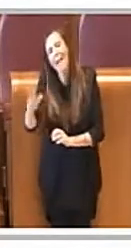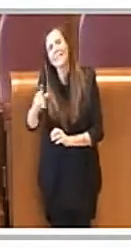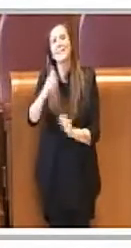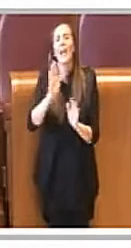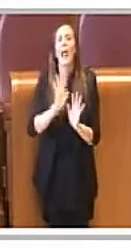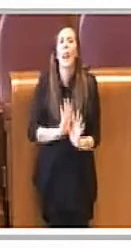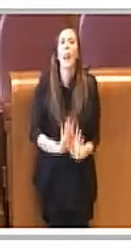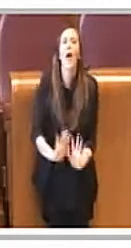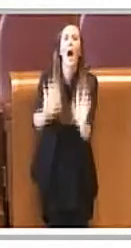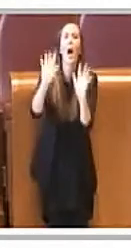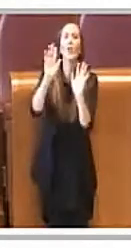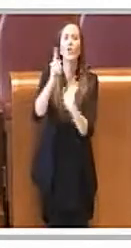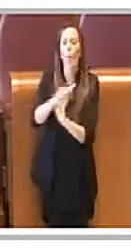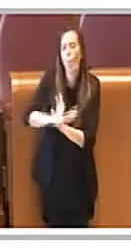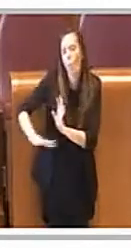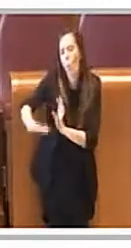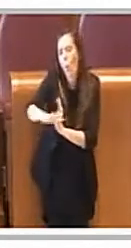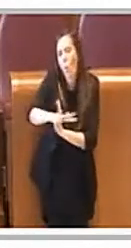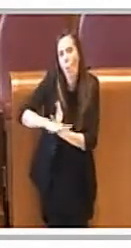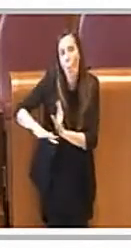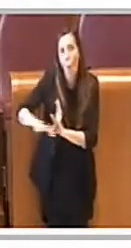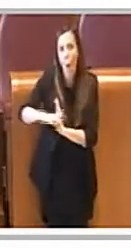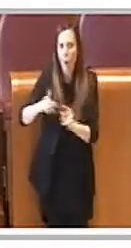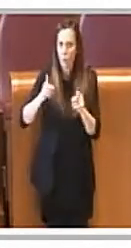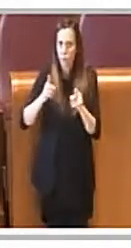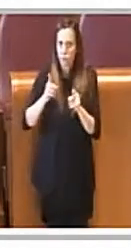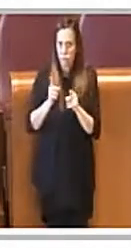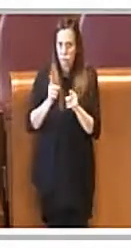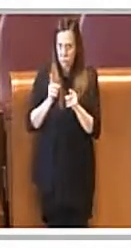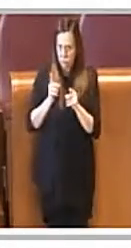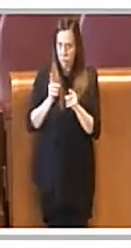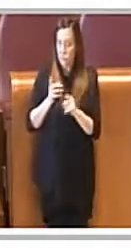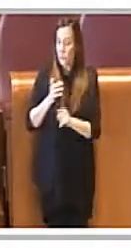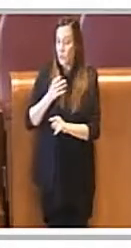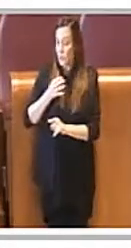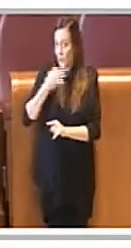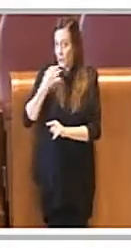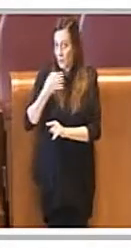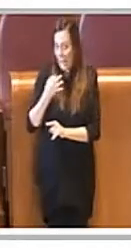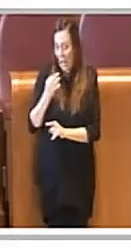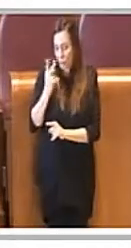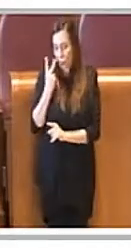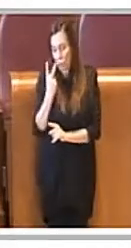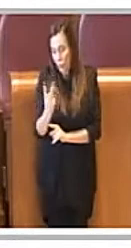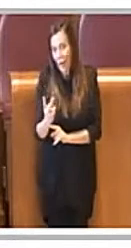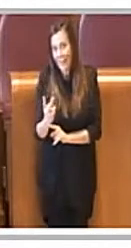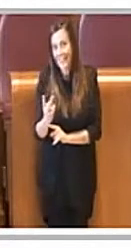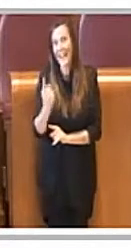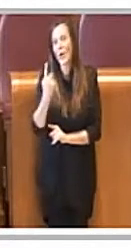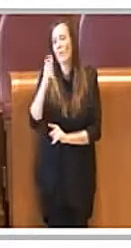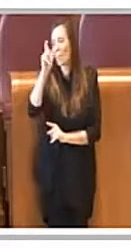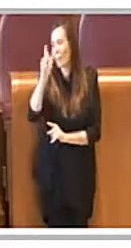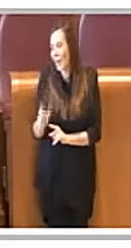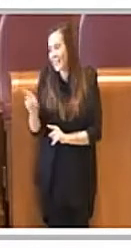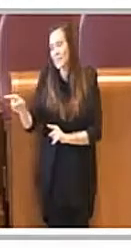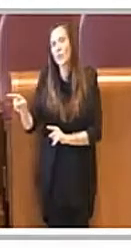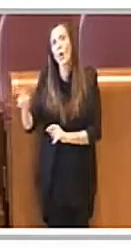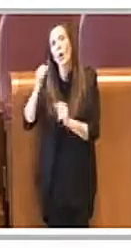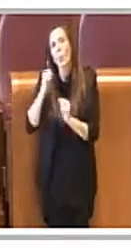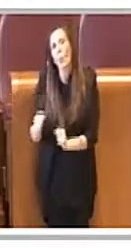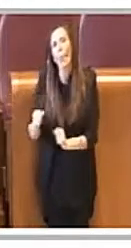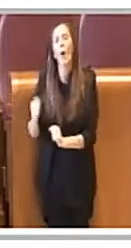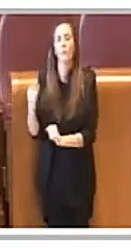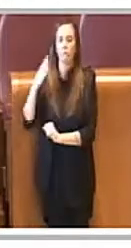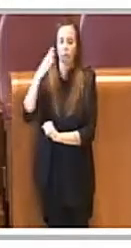un luogo presidiato dagli stessi esercizi commerciali dove la persona può ritirare quel pacco